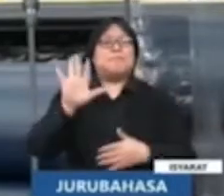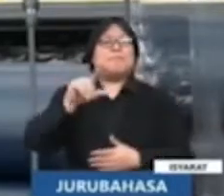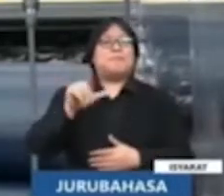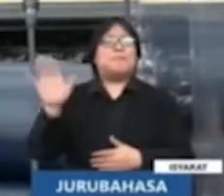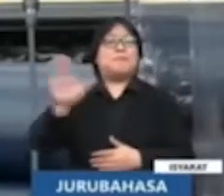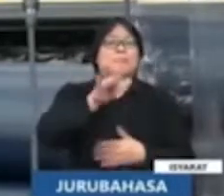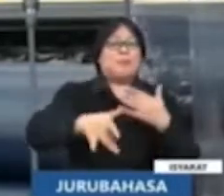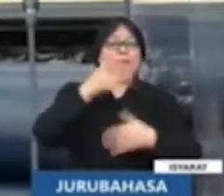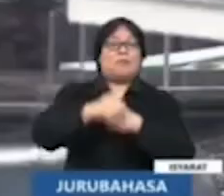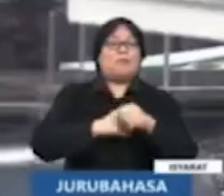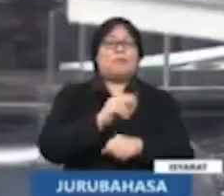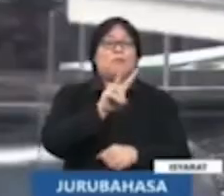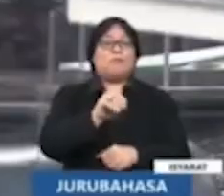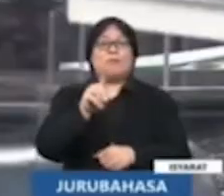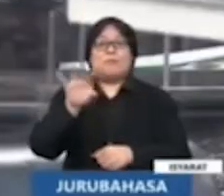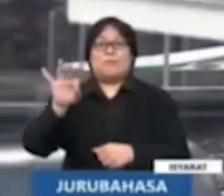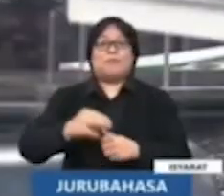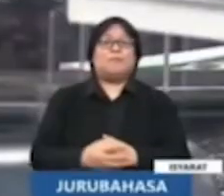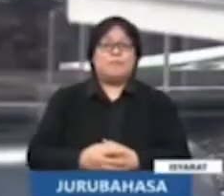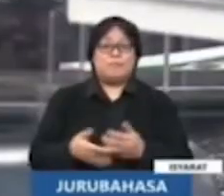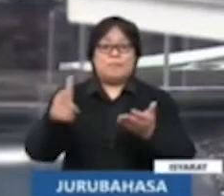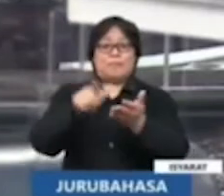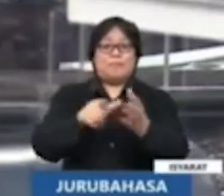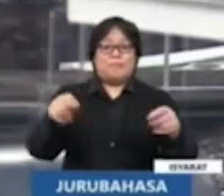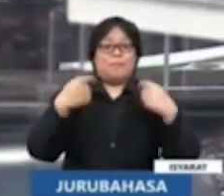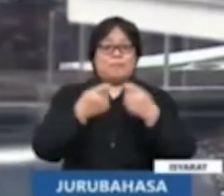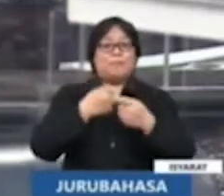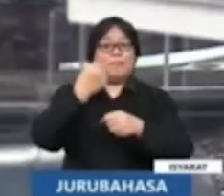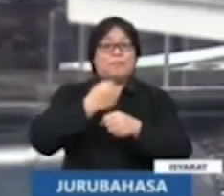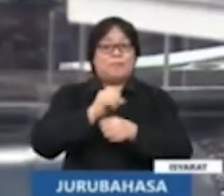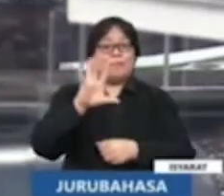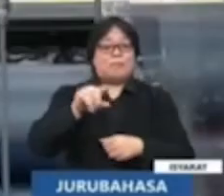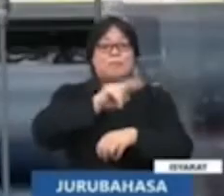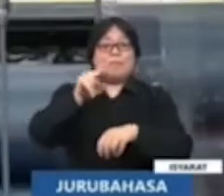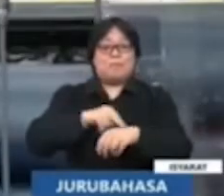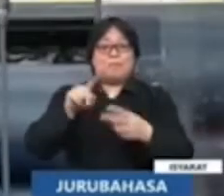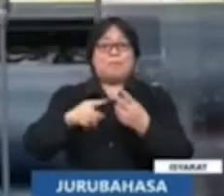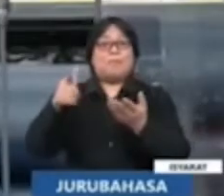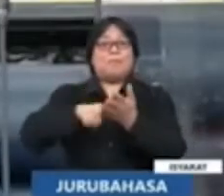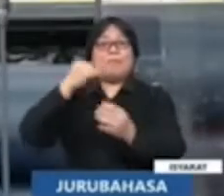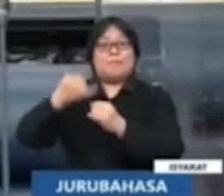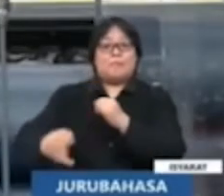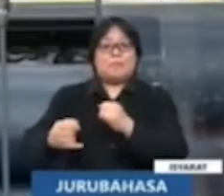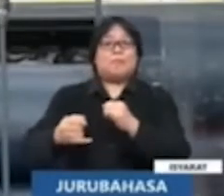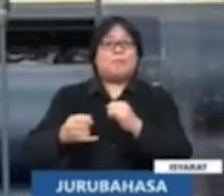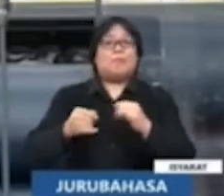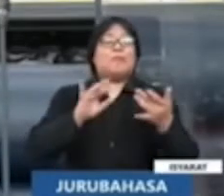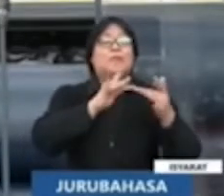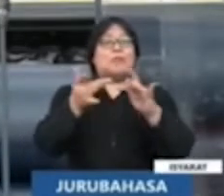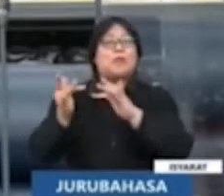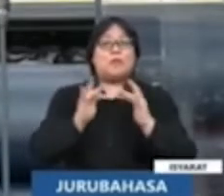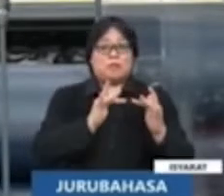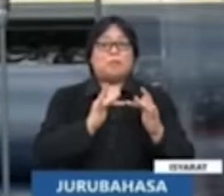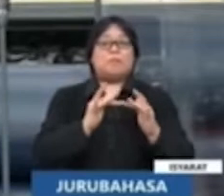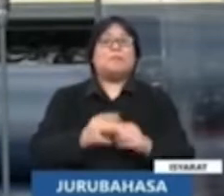5G mereka seawal 2019. Laporan pasukan petugas 5G kebangsaan dan laporan akhir peruntukan jalur spektrum untuk